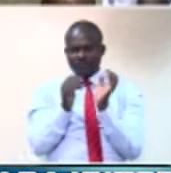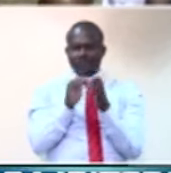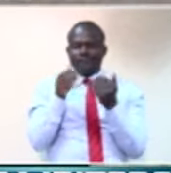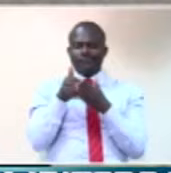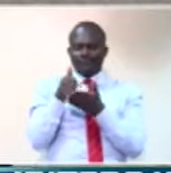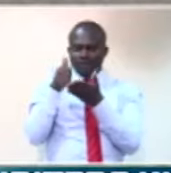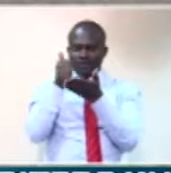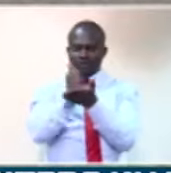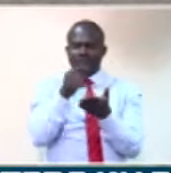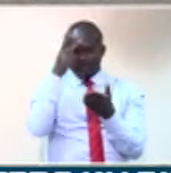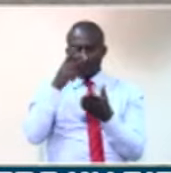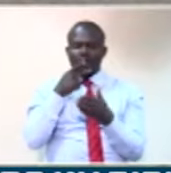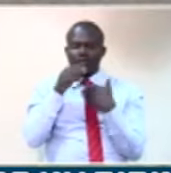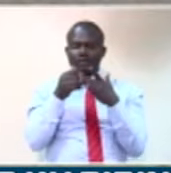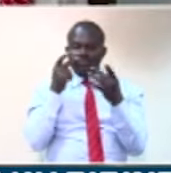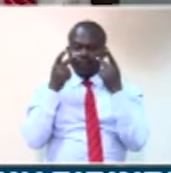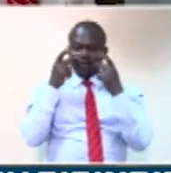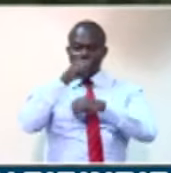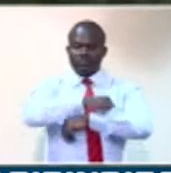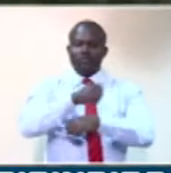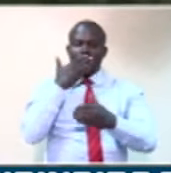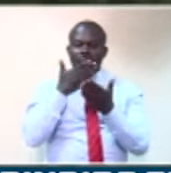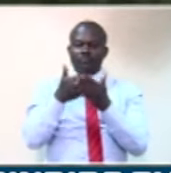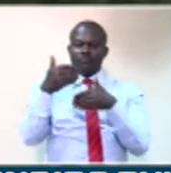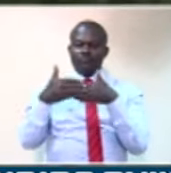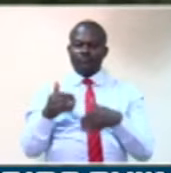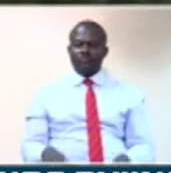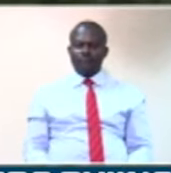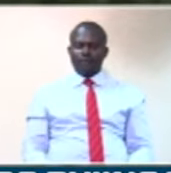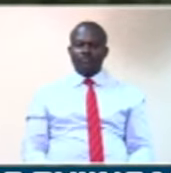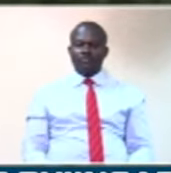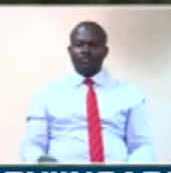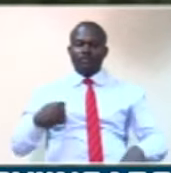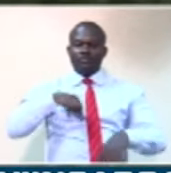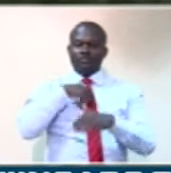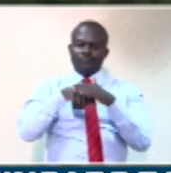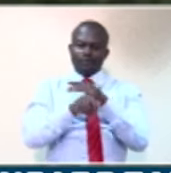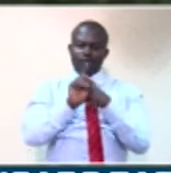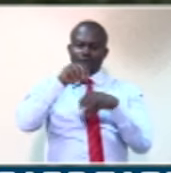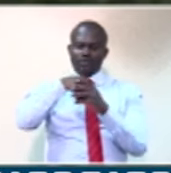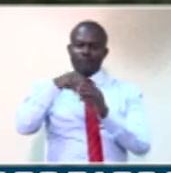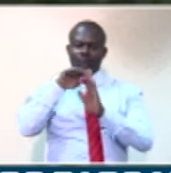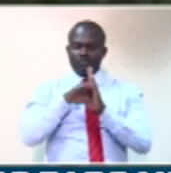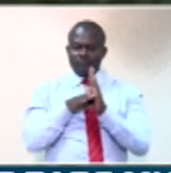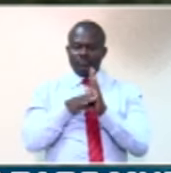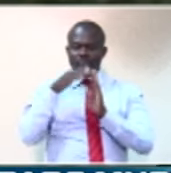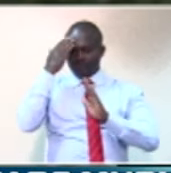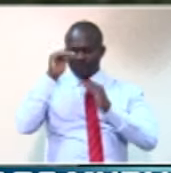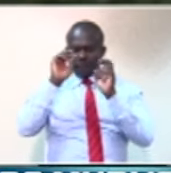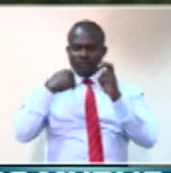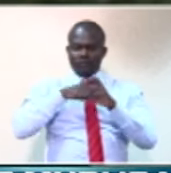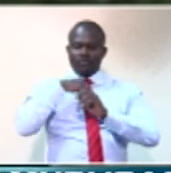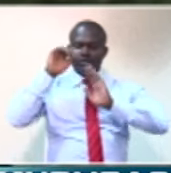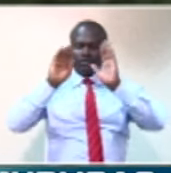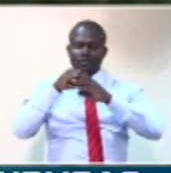ngo byari gufasha ababyeyi kubona amashuri meza hafi. Kwinjira rero muri iyi gahunda kugira ngo tugire uruhare mu kubaka igihugu